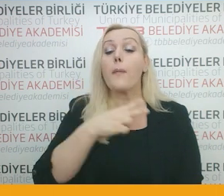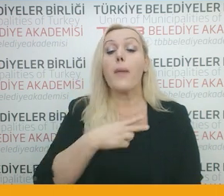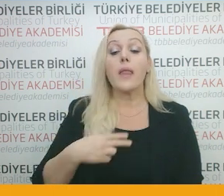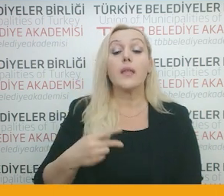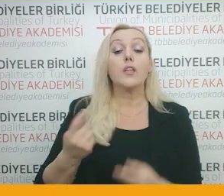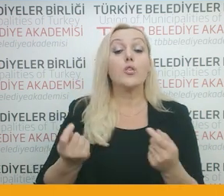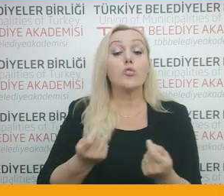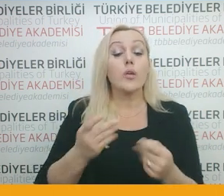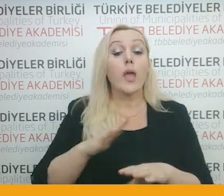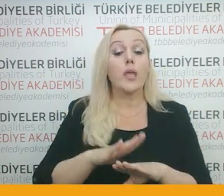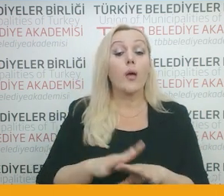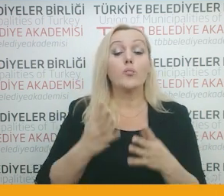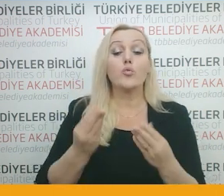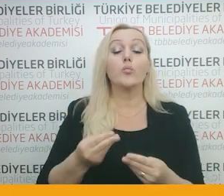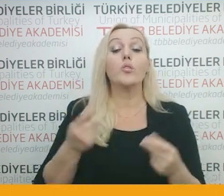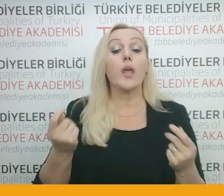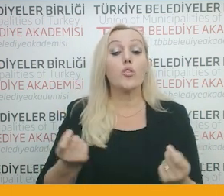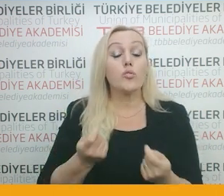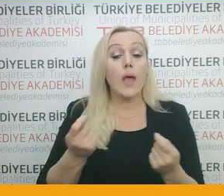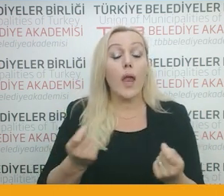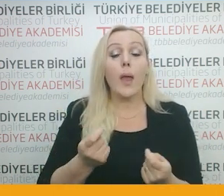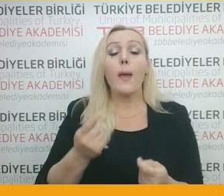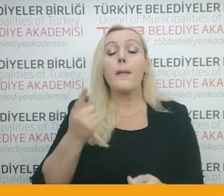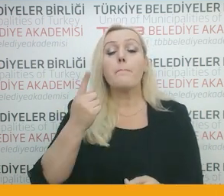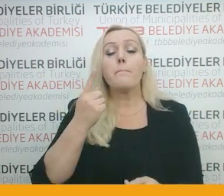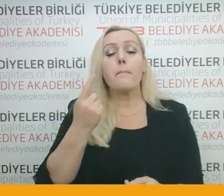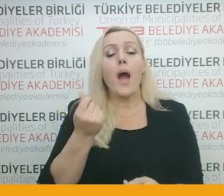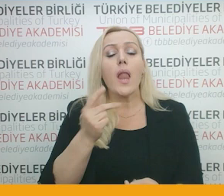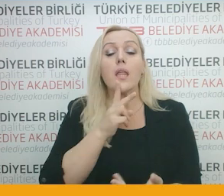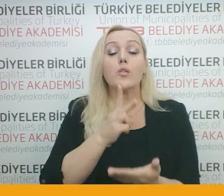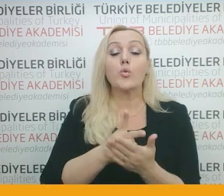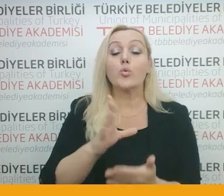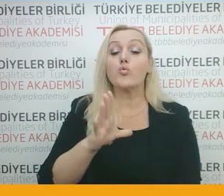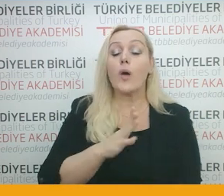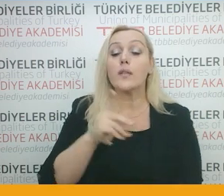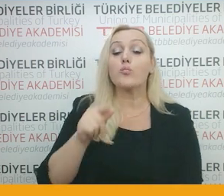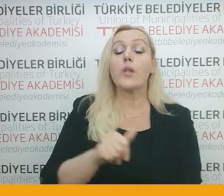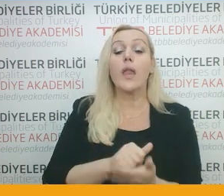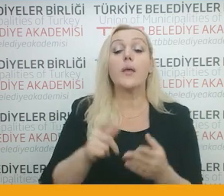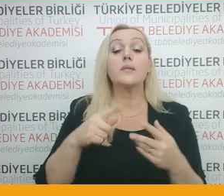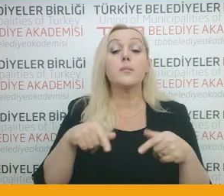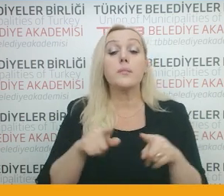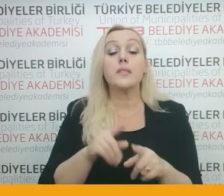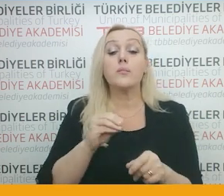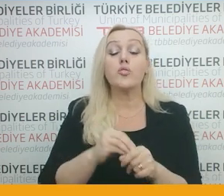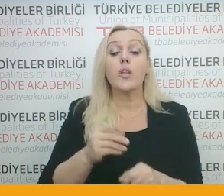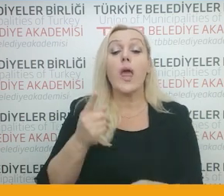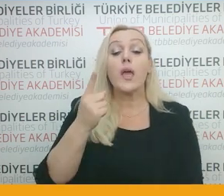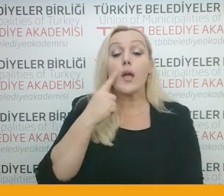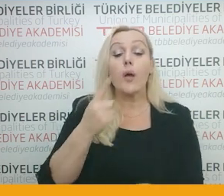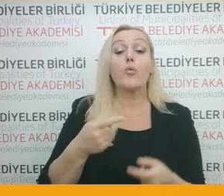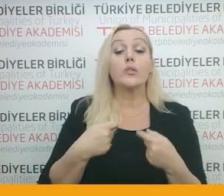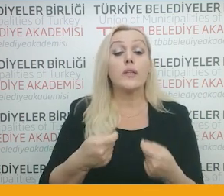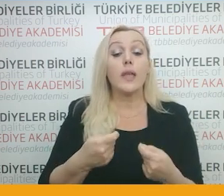çalışırken yaptığımız tüm iş ve işlemler, mali sonucu varsa bunların hepsi bizim için de birer kamu